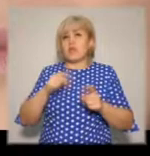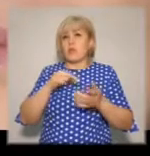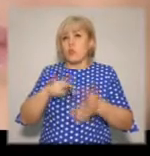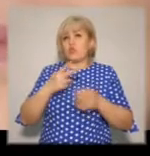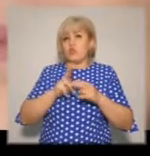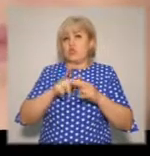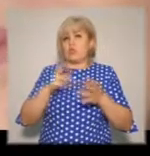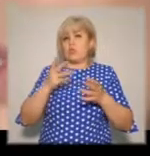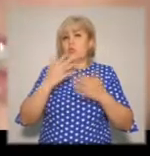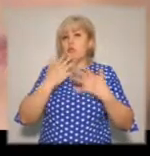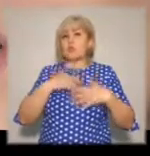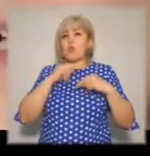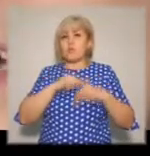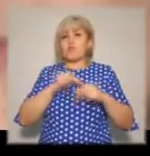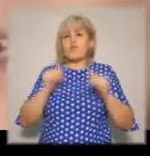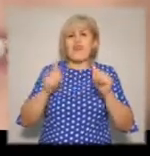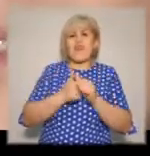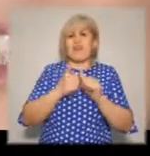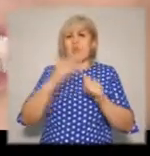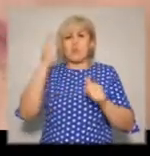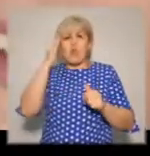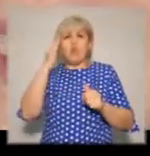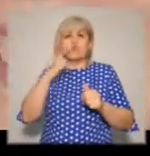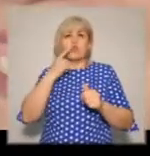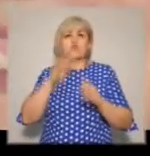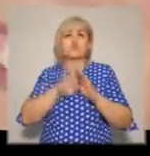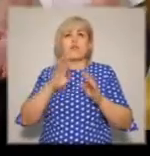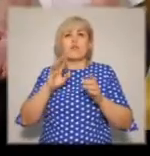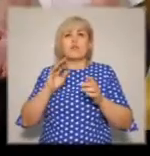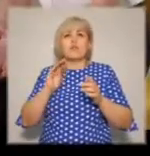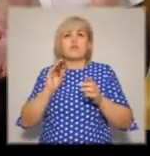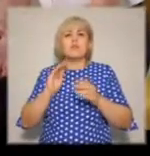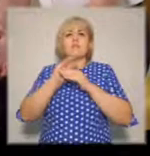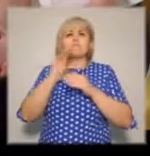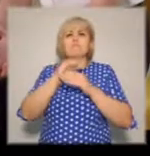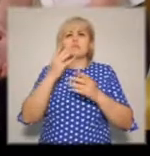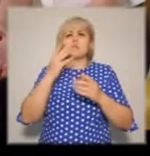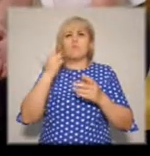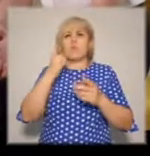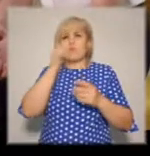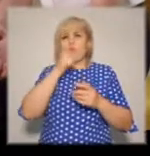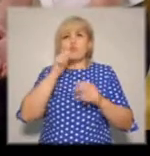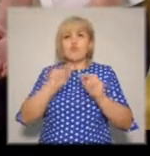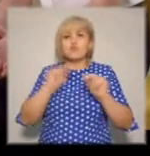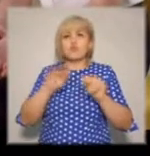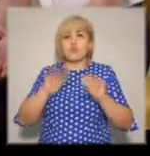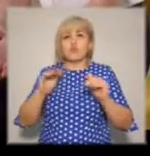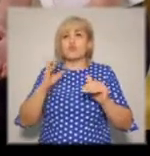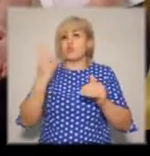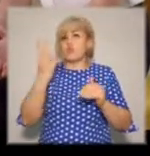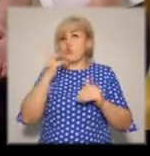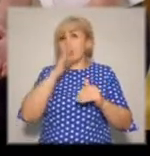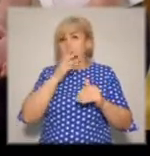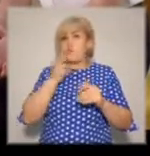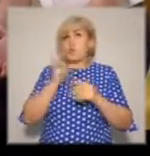что трудолюбивые догоняют талантливых, скажем вот так. Набираю первый год обучения деток 4 лет.